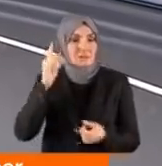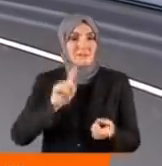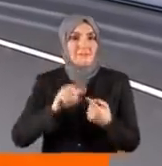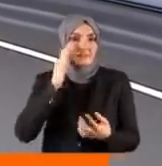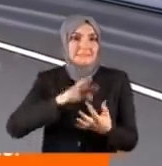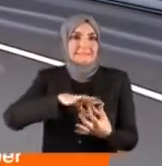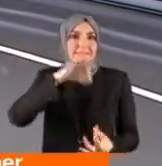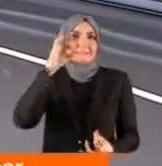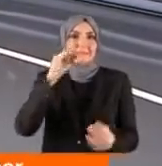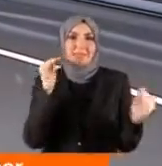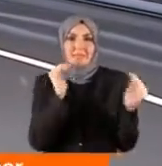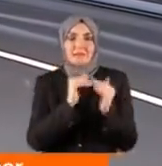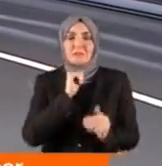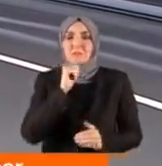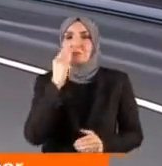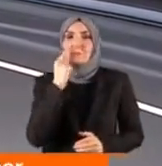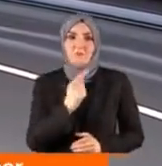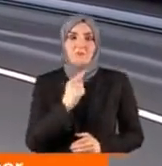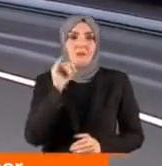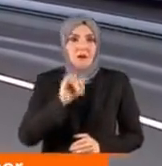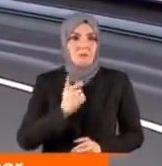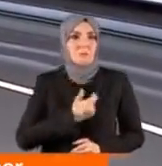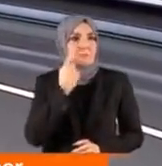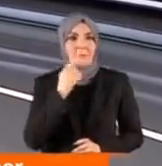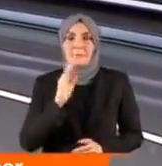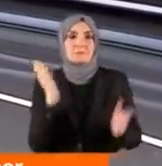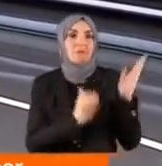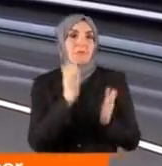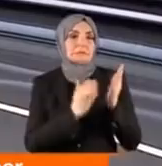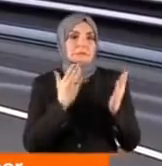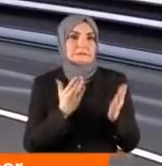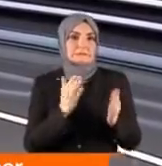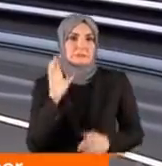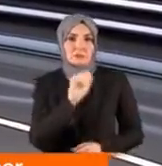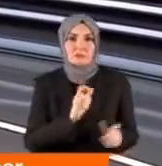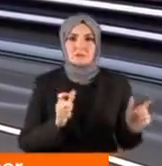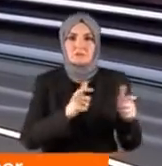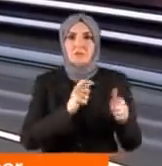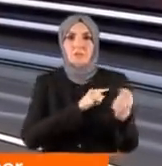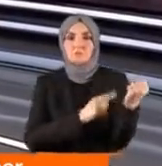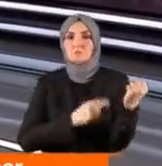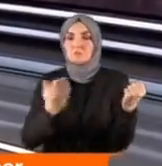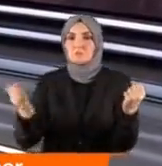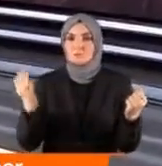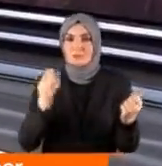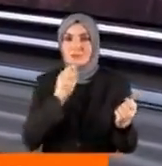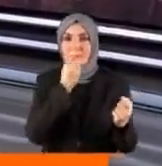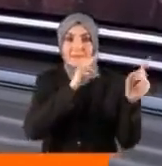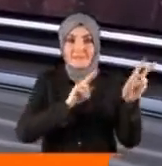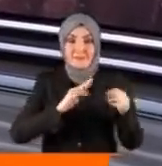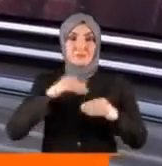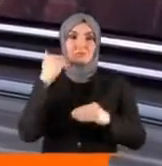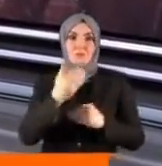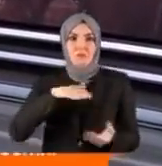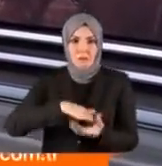hiçe sayıp Hak hukuk gözetmeden saldırdılar İşgalci Güçler İftardan sonra Ayaklarında postallarla mescid-i